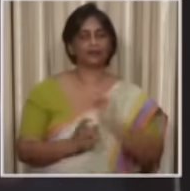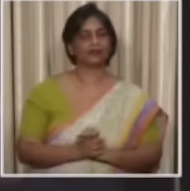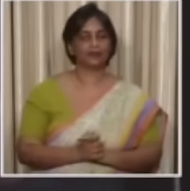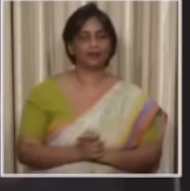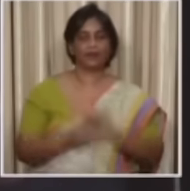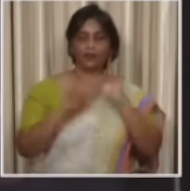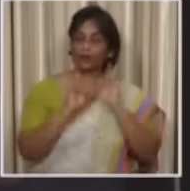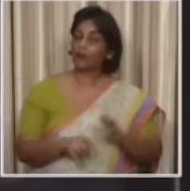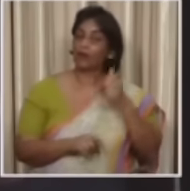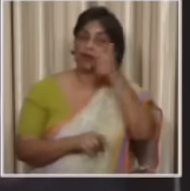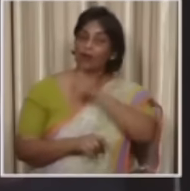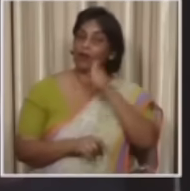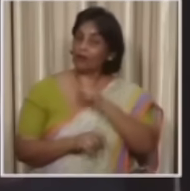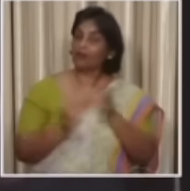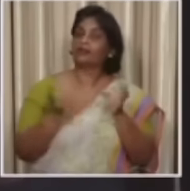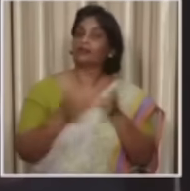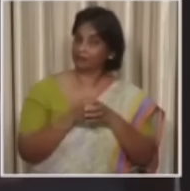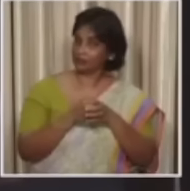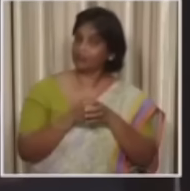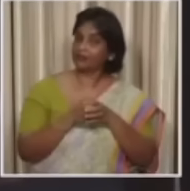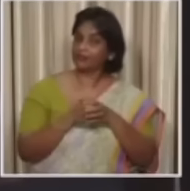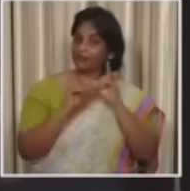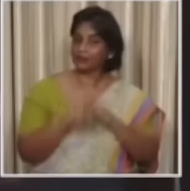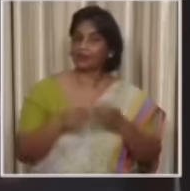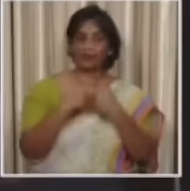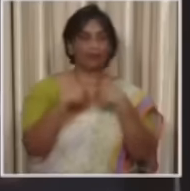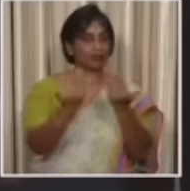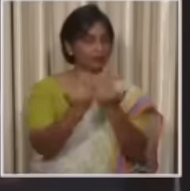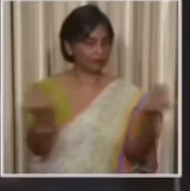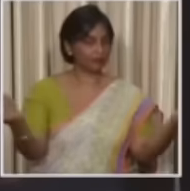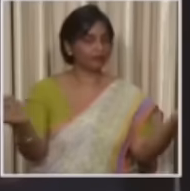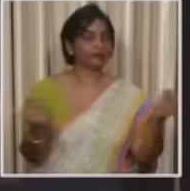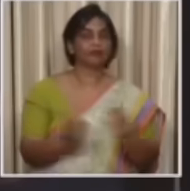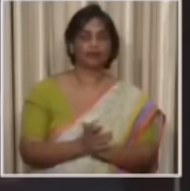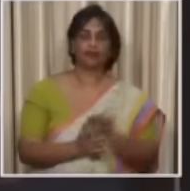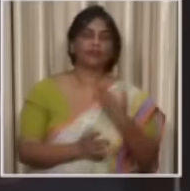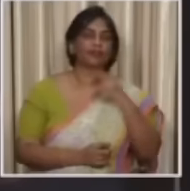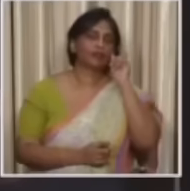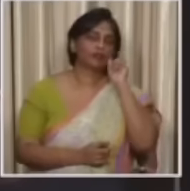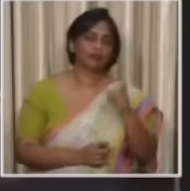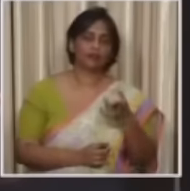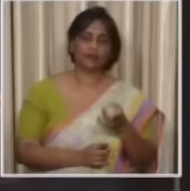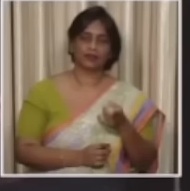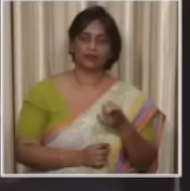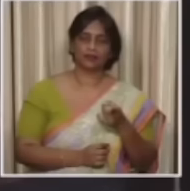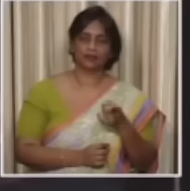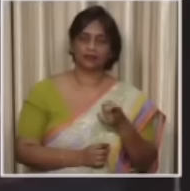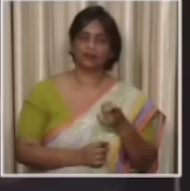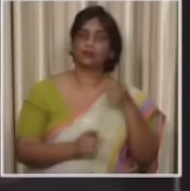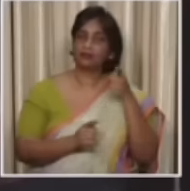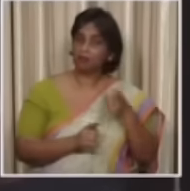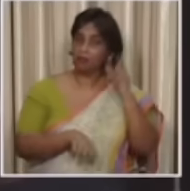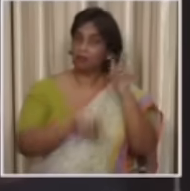ඒතකොට දැන් ඒ වගේ හොරු කණ්ඩායමක්ද මේක ඉස්සරහ හිටියේ. ඒතකොට බලන්න මේ